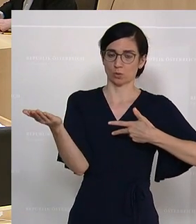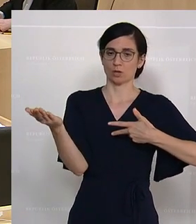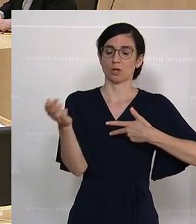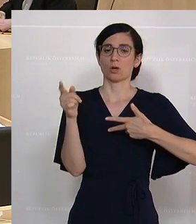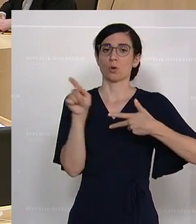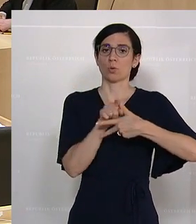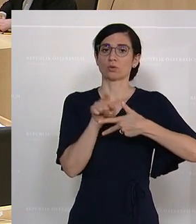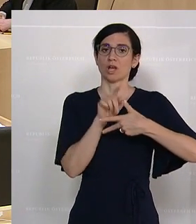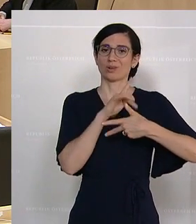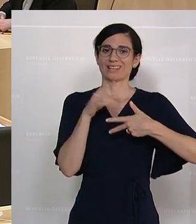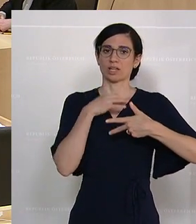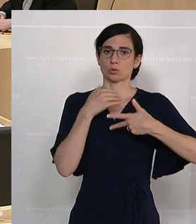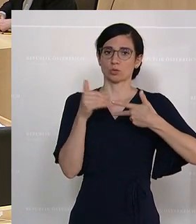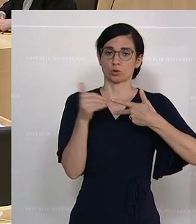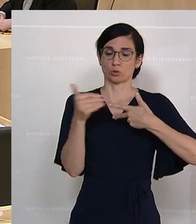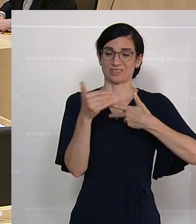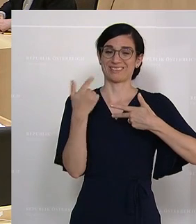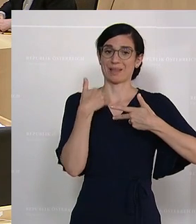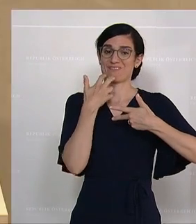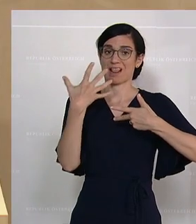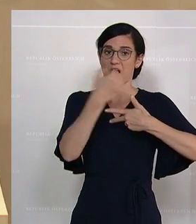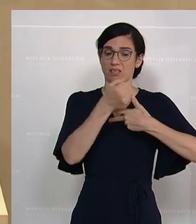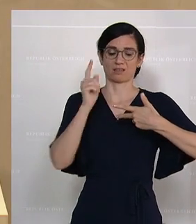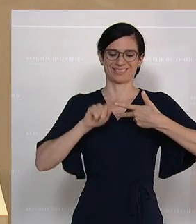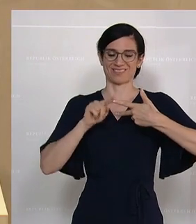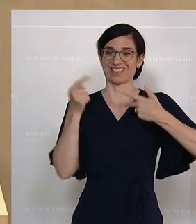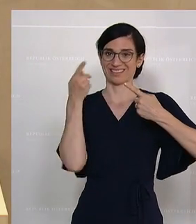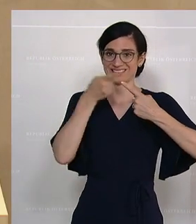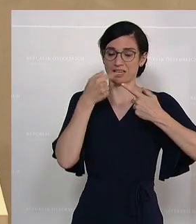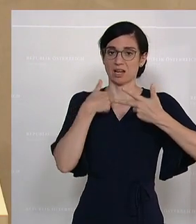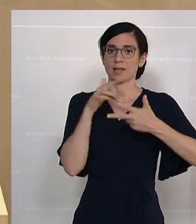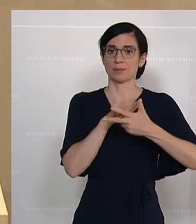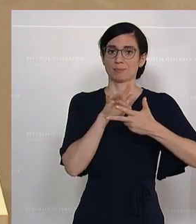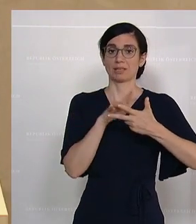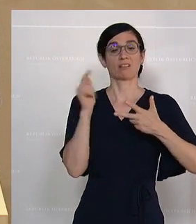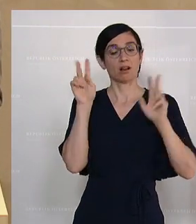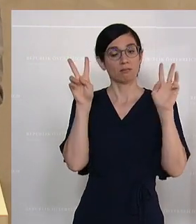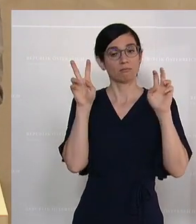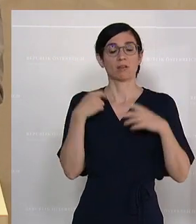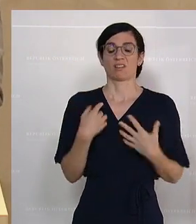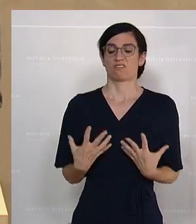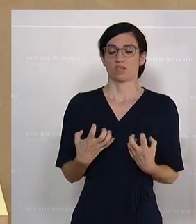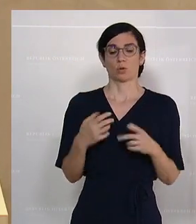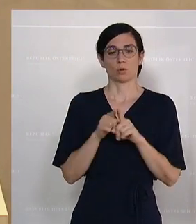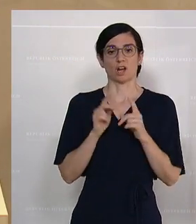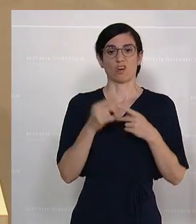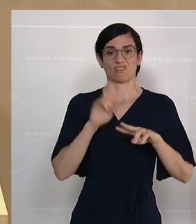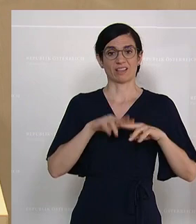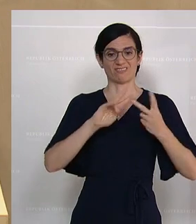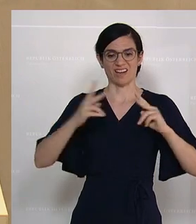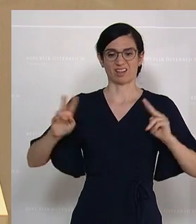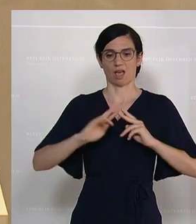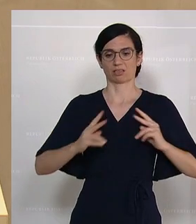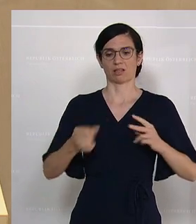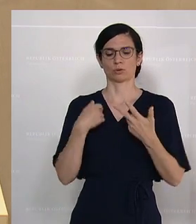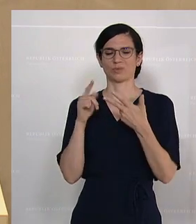aufrechterhaltung der gesundheitssysteme das zweite ziel war das mittel die wir informiert auch gegen virusvarianten das dritte ziel war die